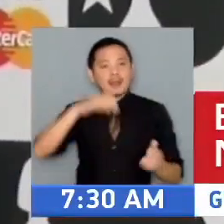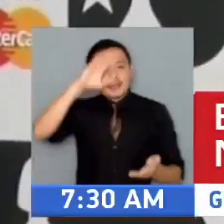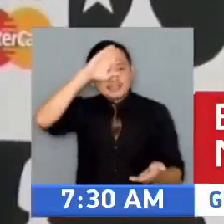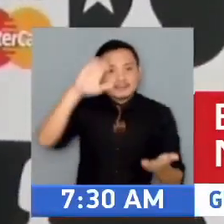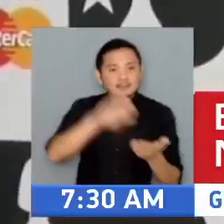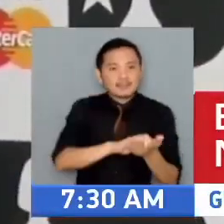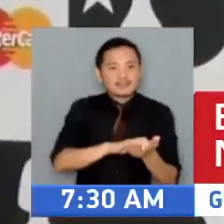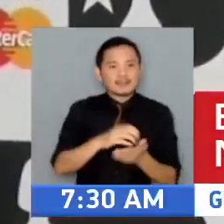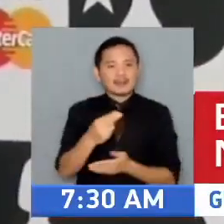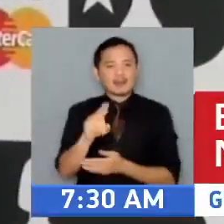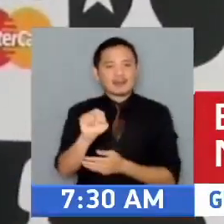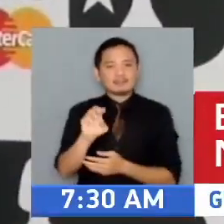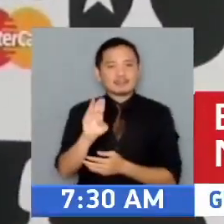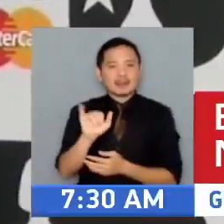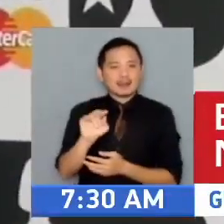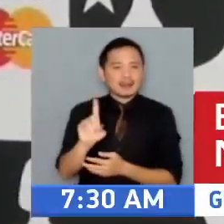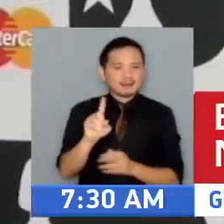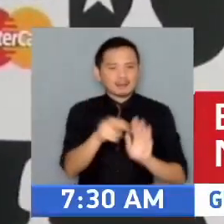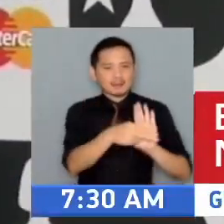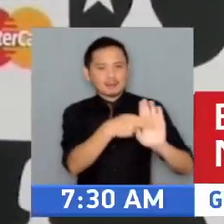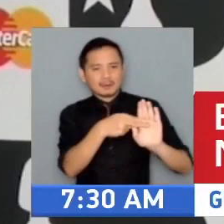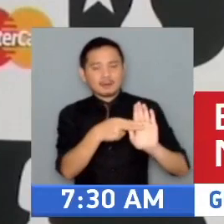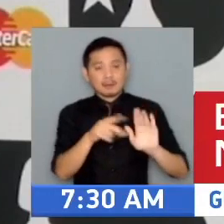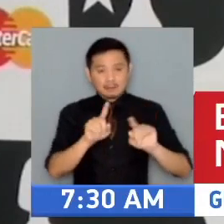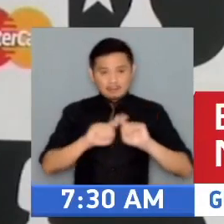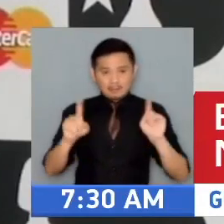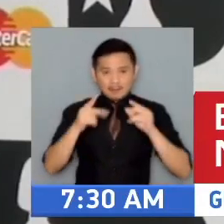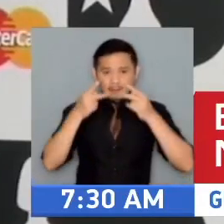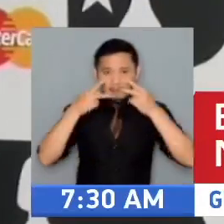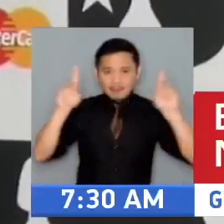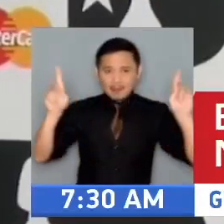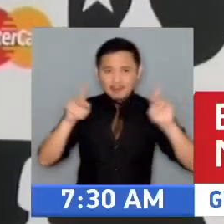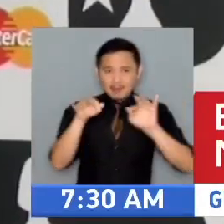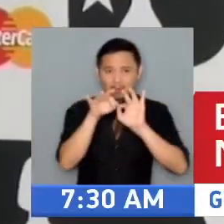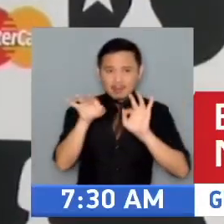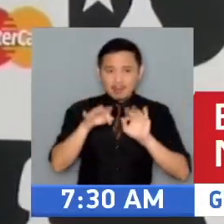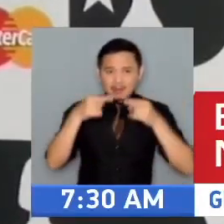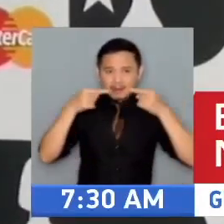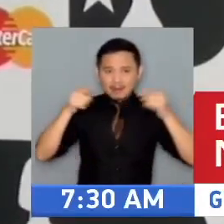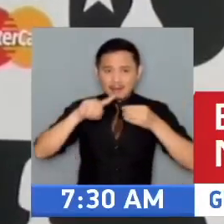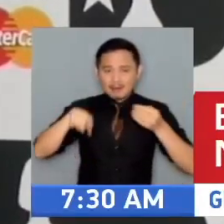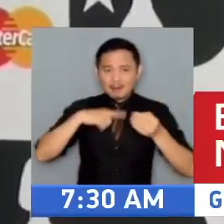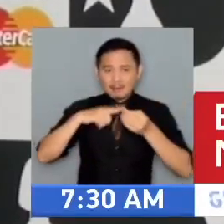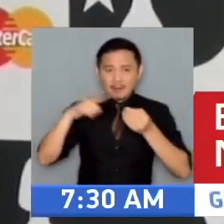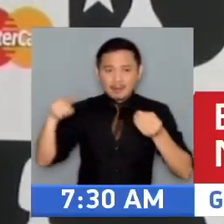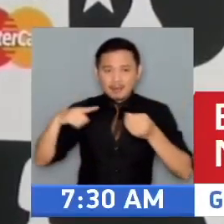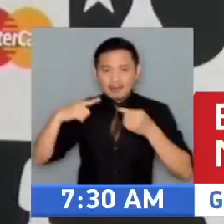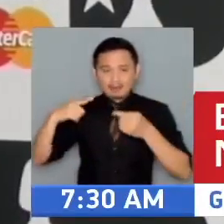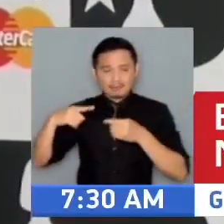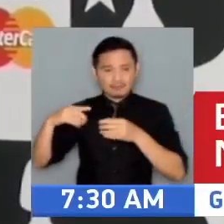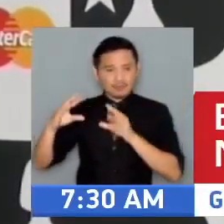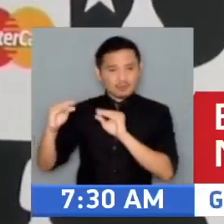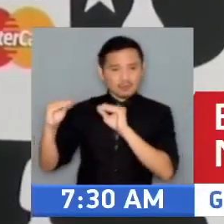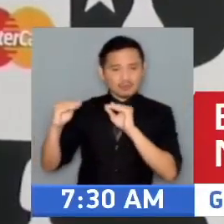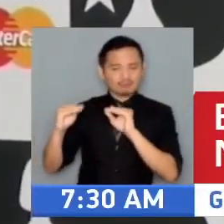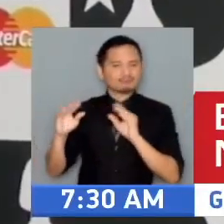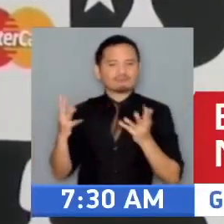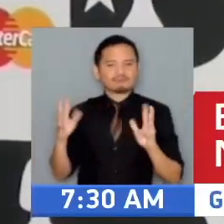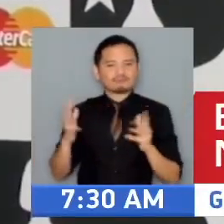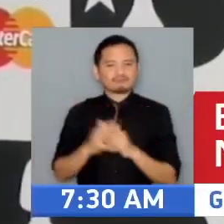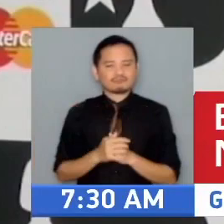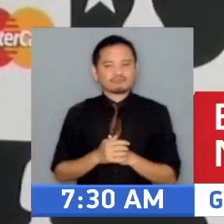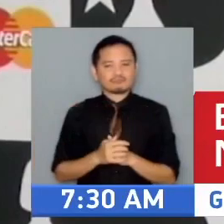namang inilabas na public statement o comment ang dalawa kaugnay sa wedding rumor. 2021 na mag-divorce si Adele at ex-husband niyang si